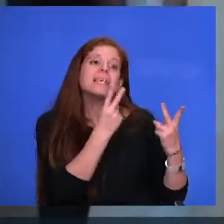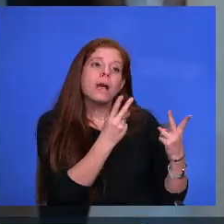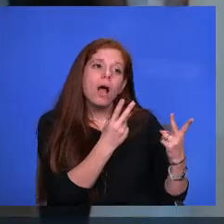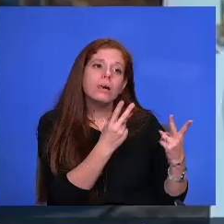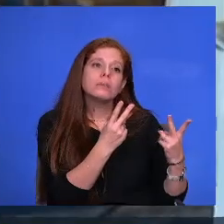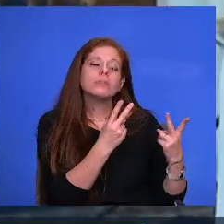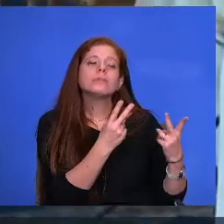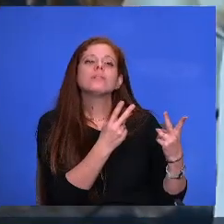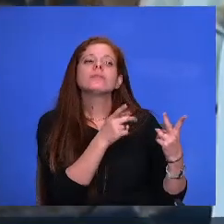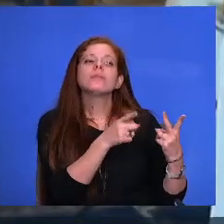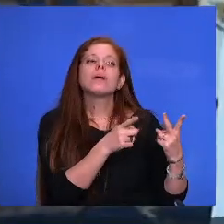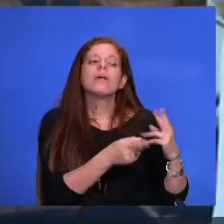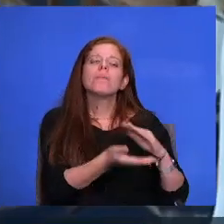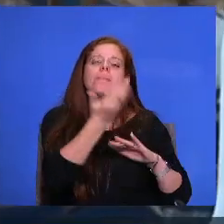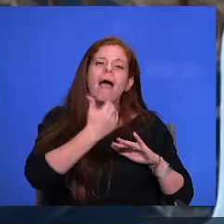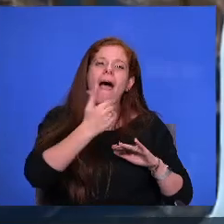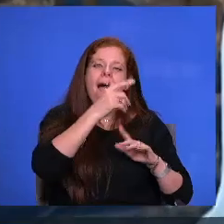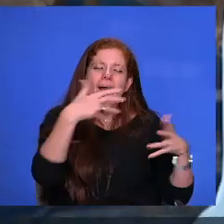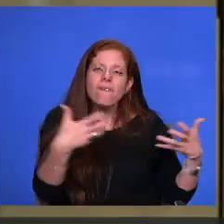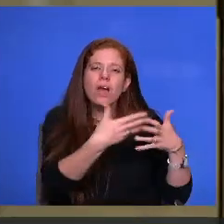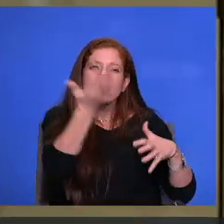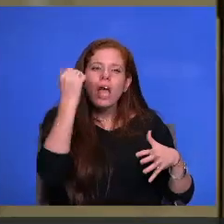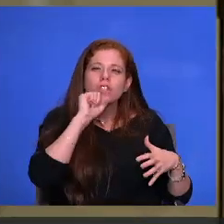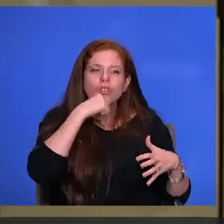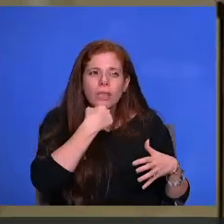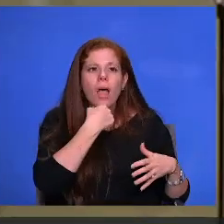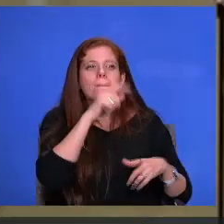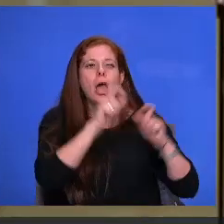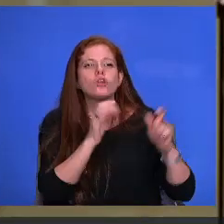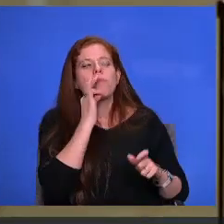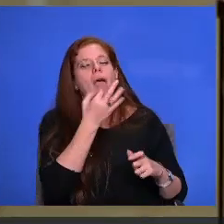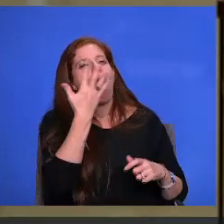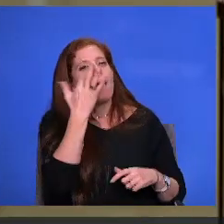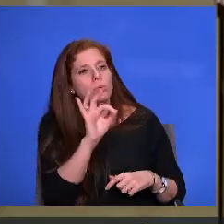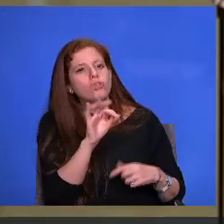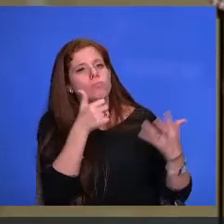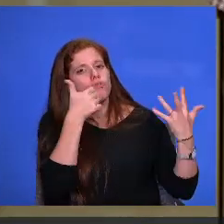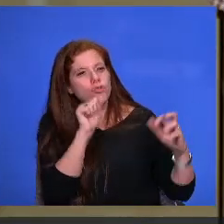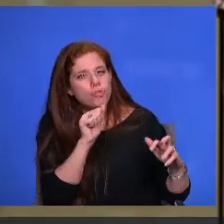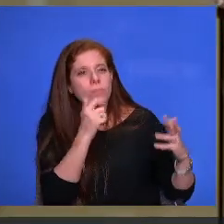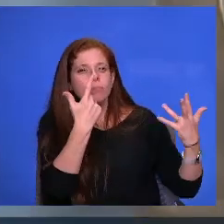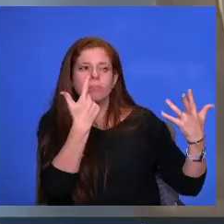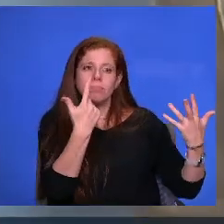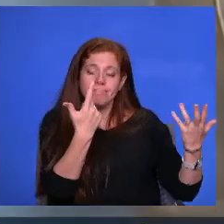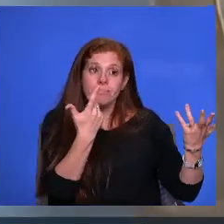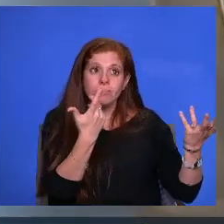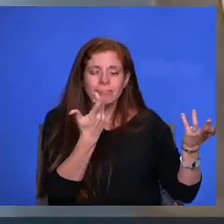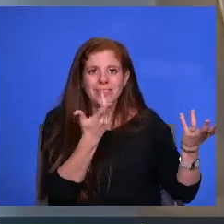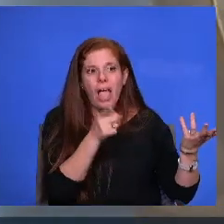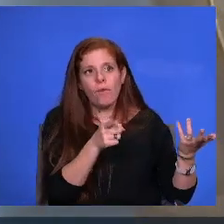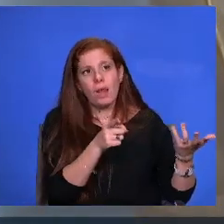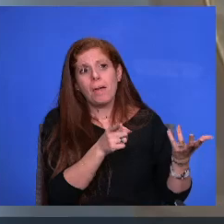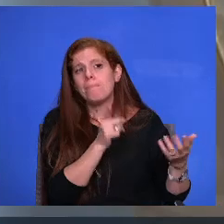מהגוורדיה הישנה. מאנשים בני ה-50, 60, 70, אבל הם במיעוט. ויורש העצר הוא